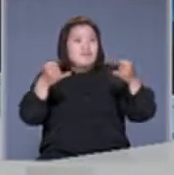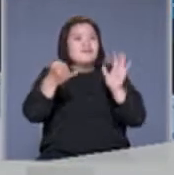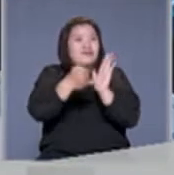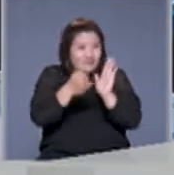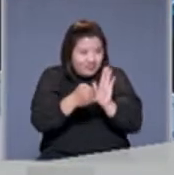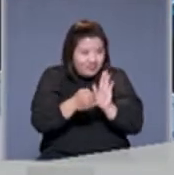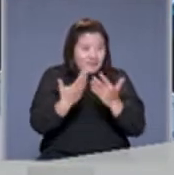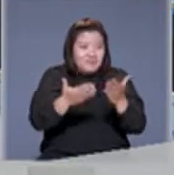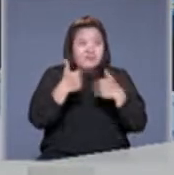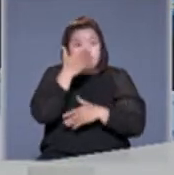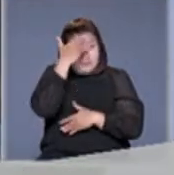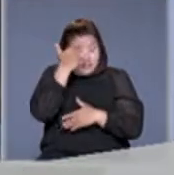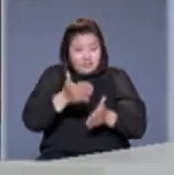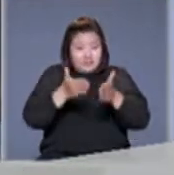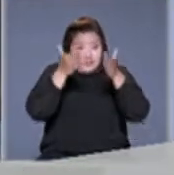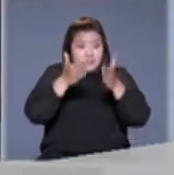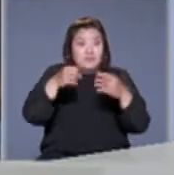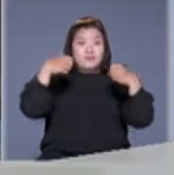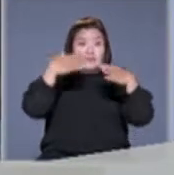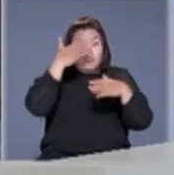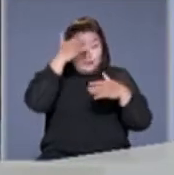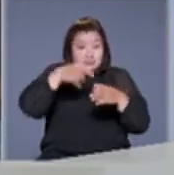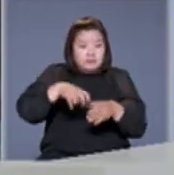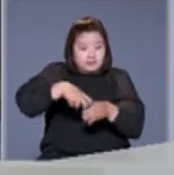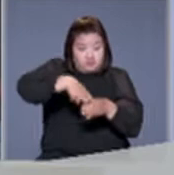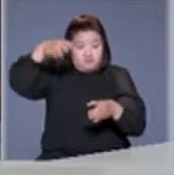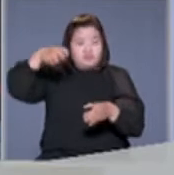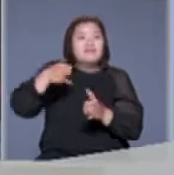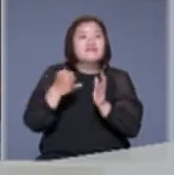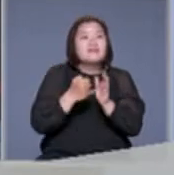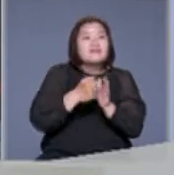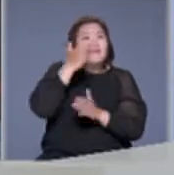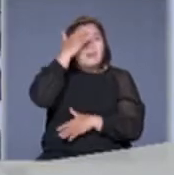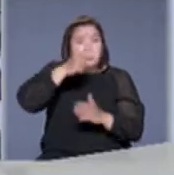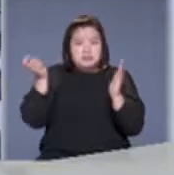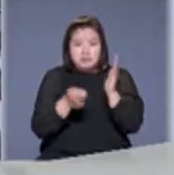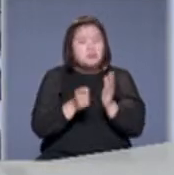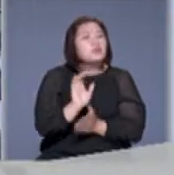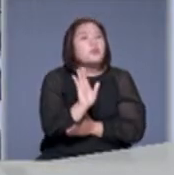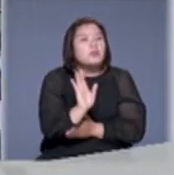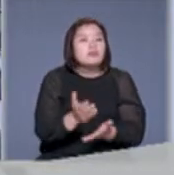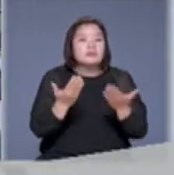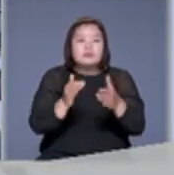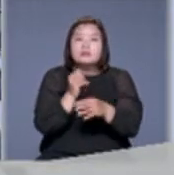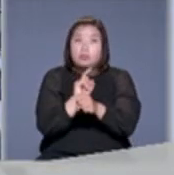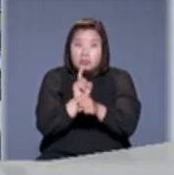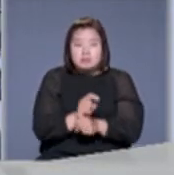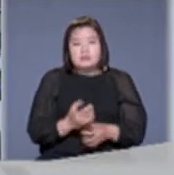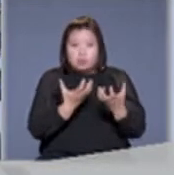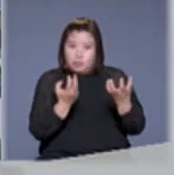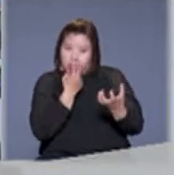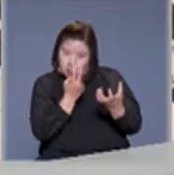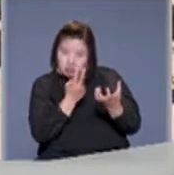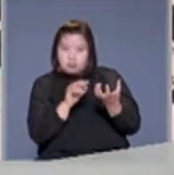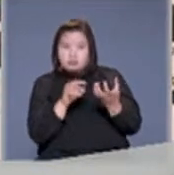ระบองไฮดรอลิกถอนเสาไฟฟ้าที่ช่วยถอนเสาไฟฟ้าได้ทั้งต้นโดยไม่ต้องทุบทำลายหรืออุปกรณ์ตรวจสอบความถูกต้องของ